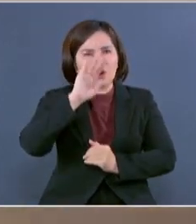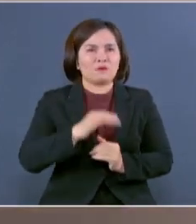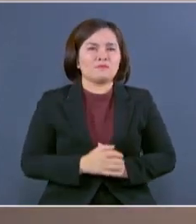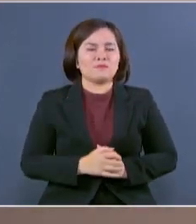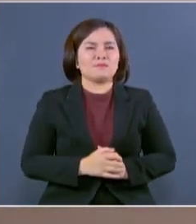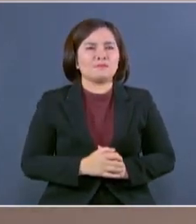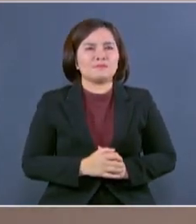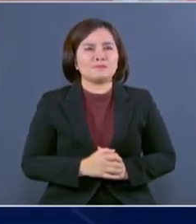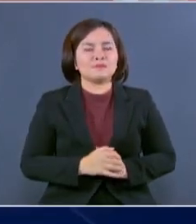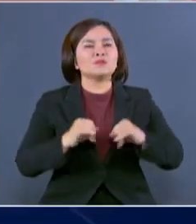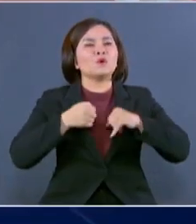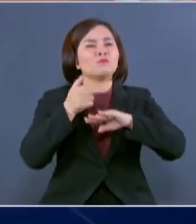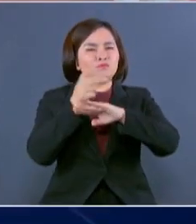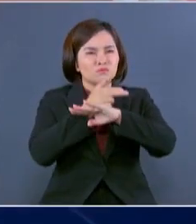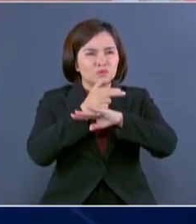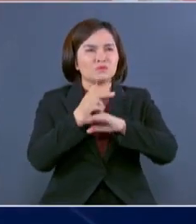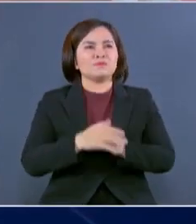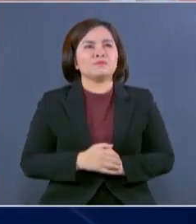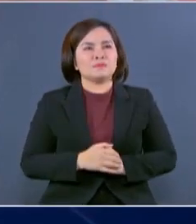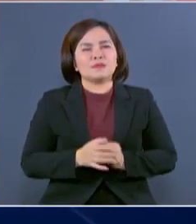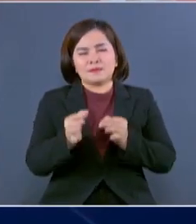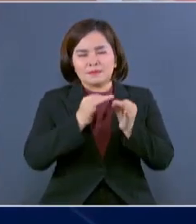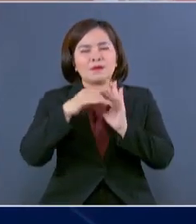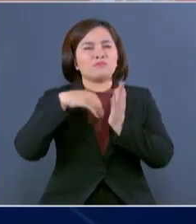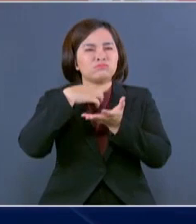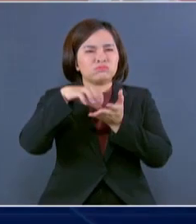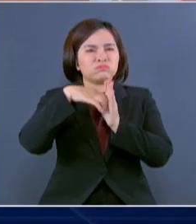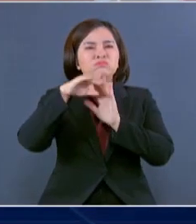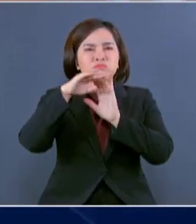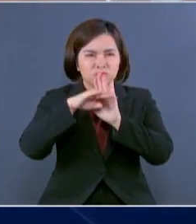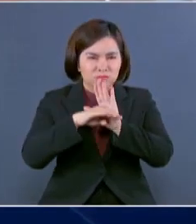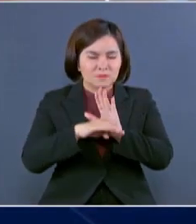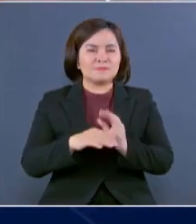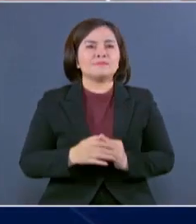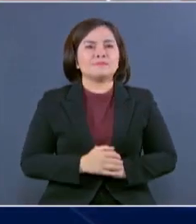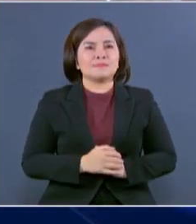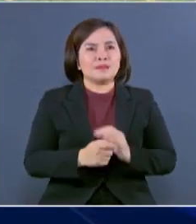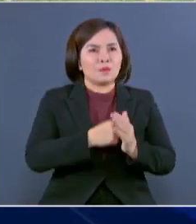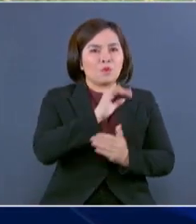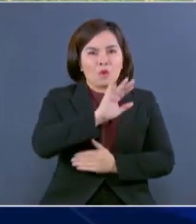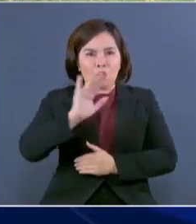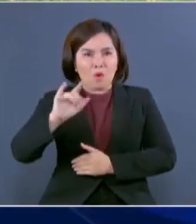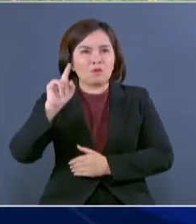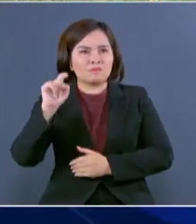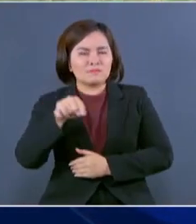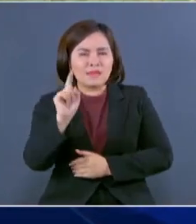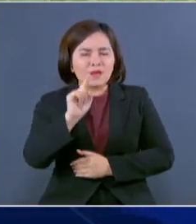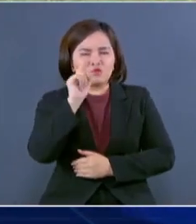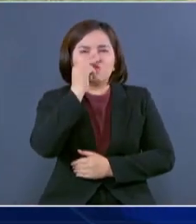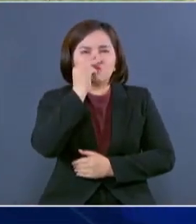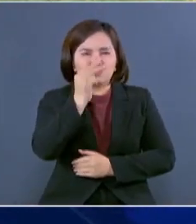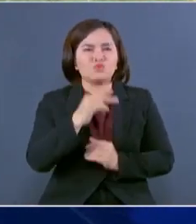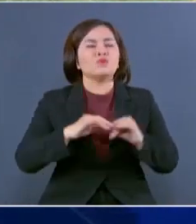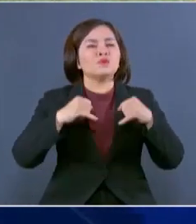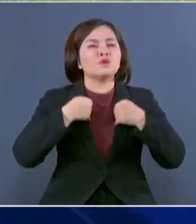ทางฝั่งเจ้าของคลิปเขาก็ออกมาชี้แจงคุณผู้ชมครับฟังสองมุมสองด้านนะครับฟังอีกด้านหนึ่งจากเจ้าของคลิ